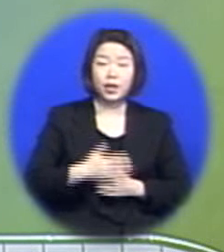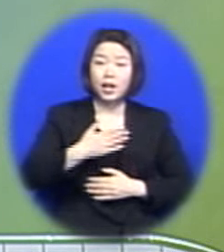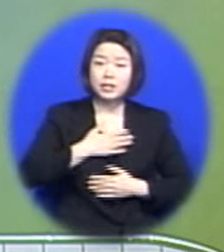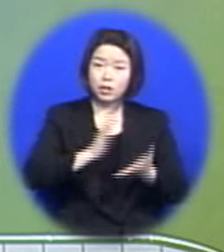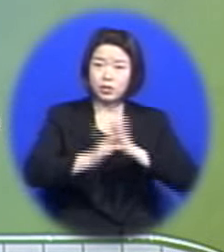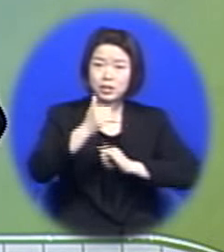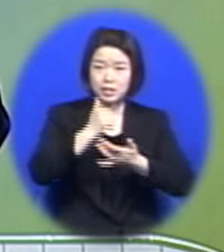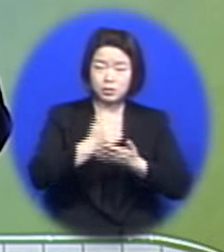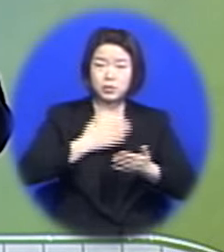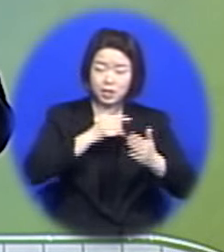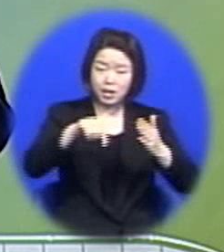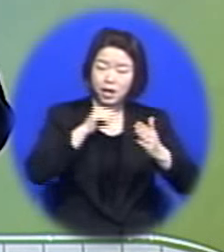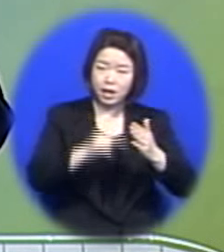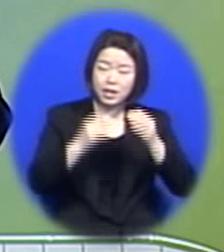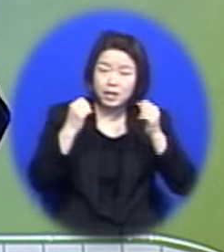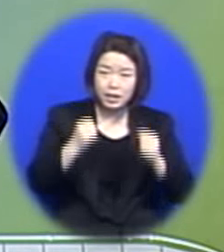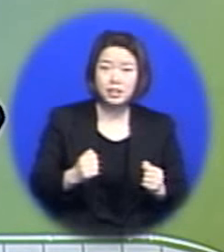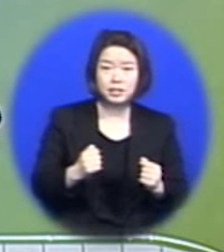저는 예수님이 제 안에 계신 것,